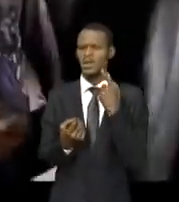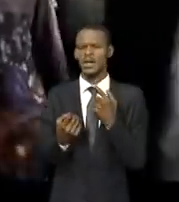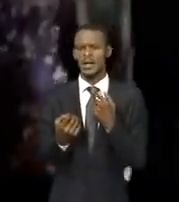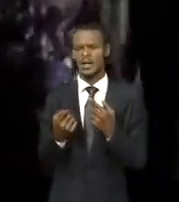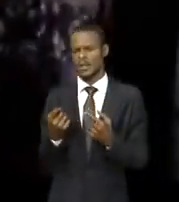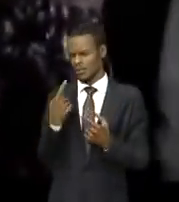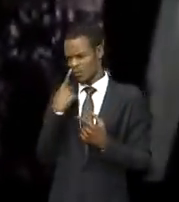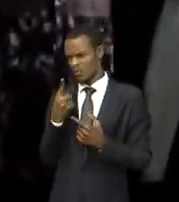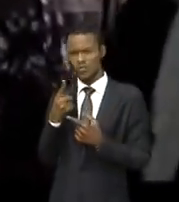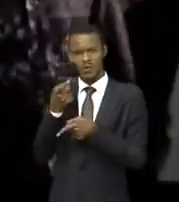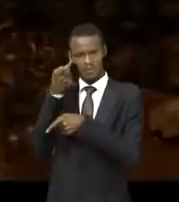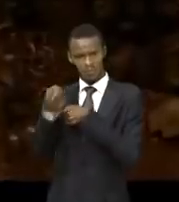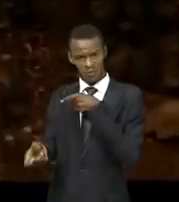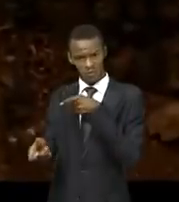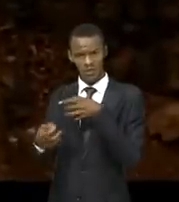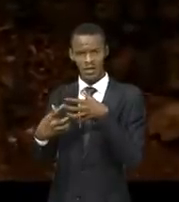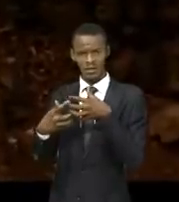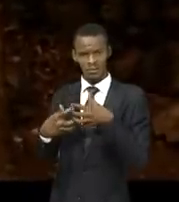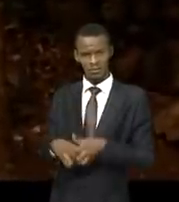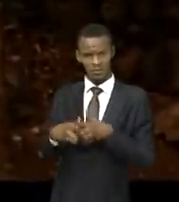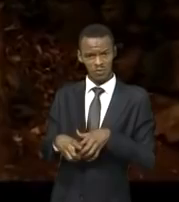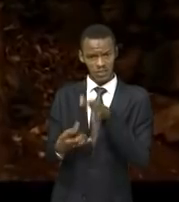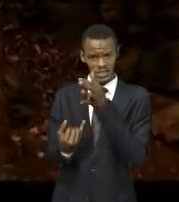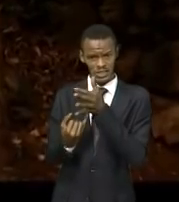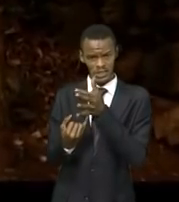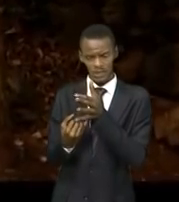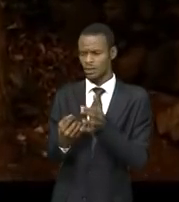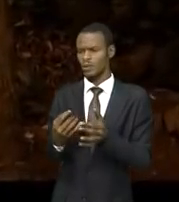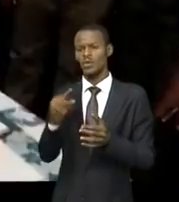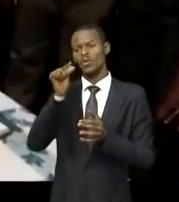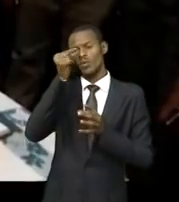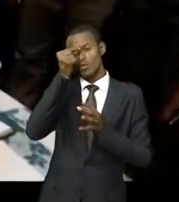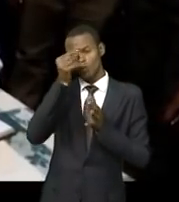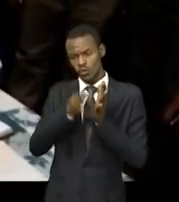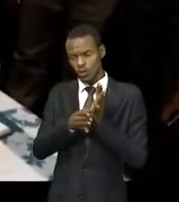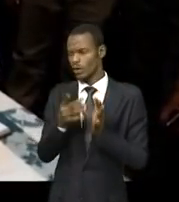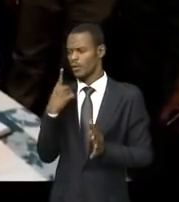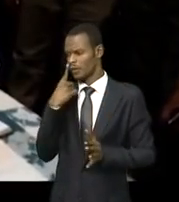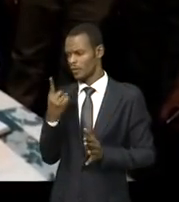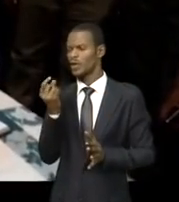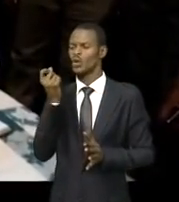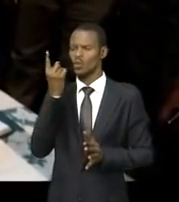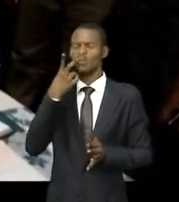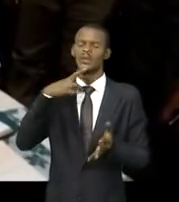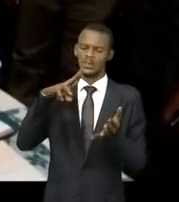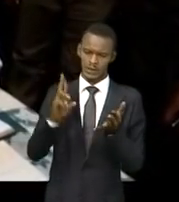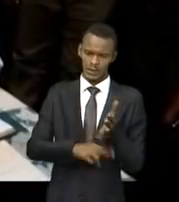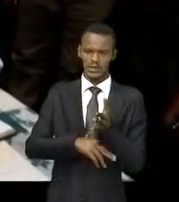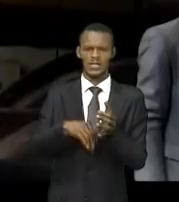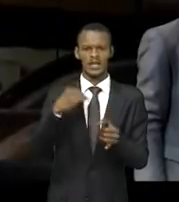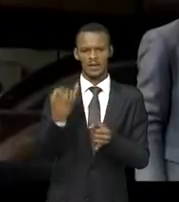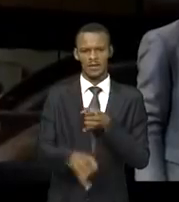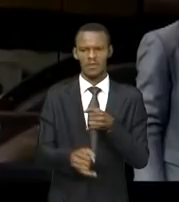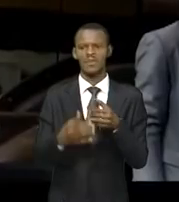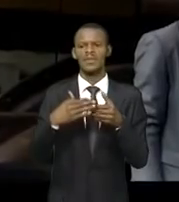en panne, la gouverneure de province intérimaire, Jeannette Longa Moussamba, a signé dans le livre d'or de l'NRK avant de promettre tout